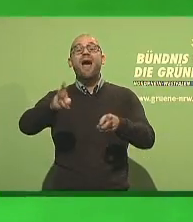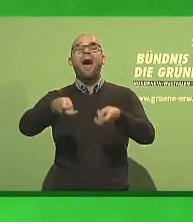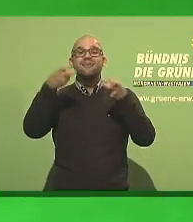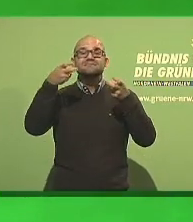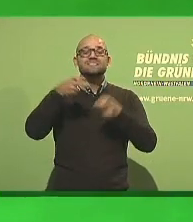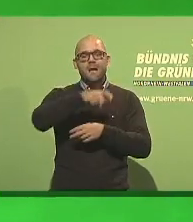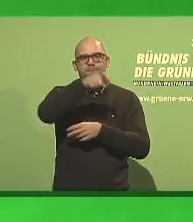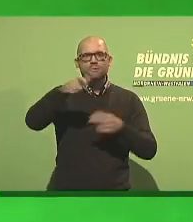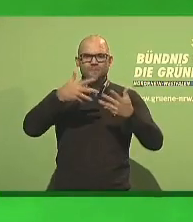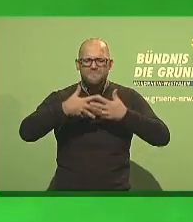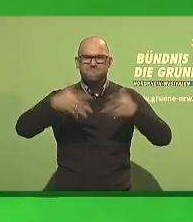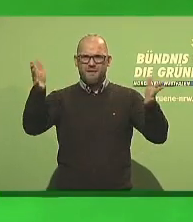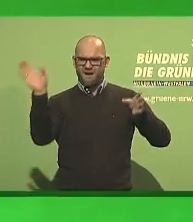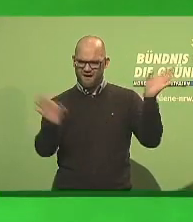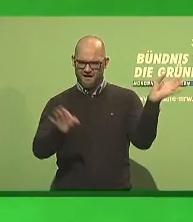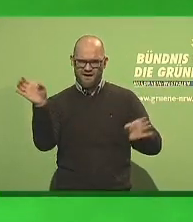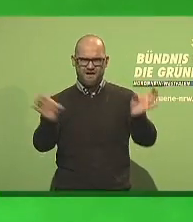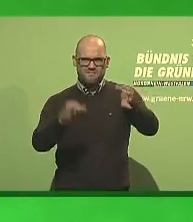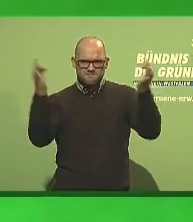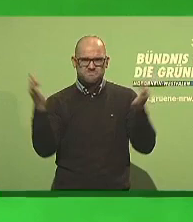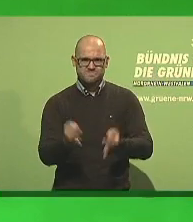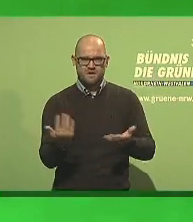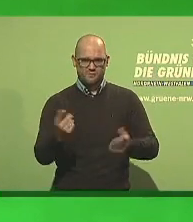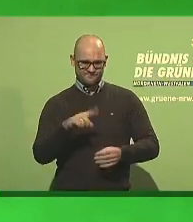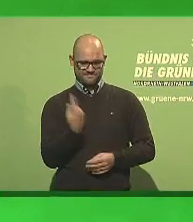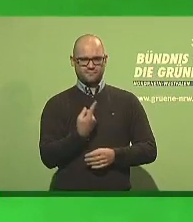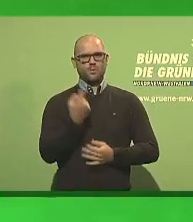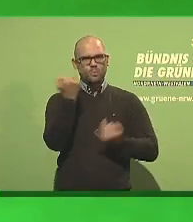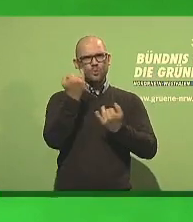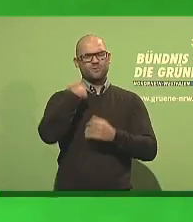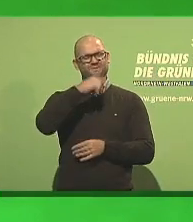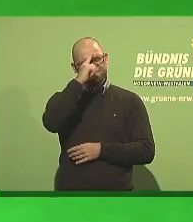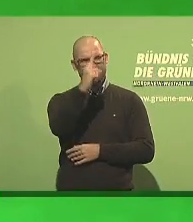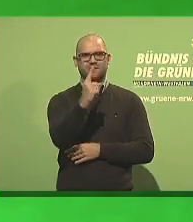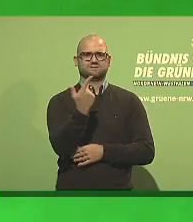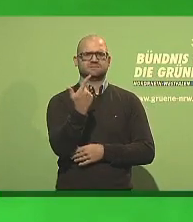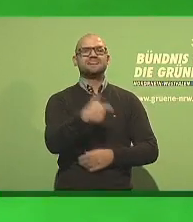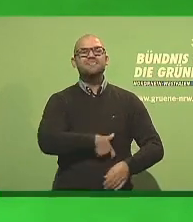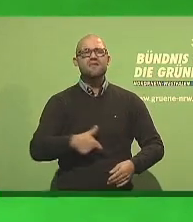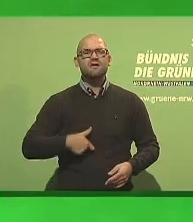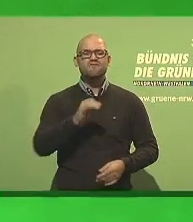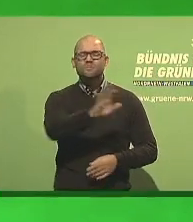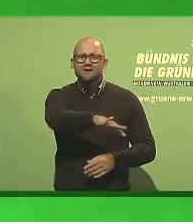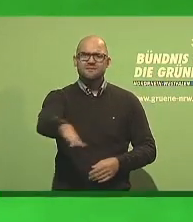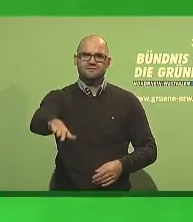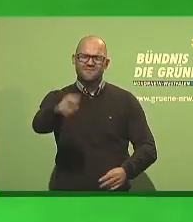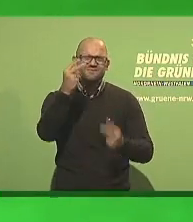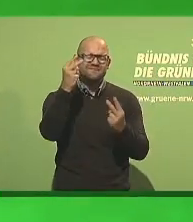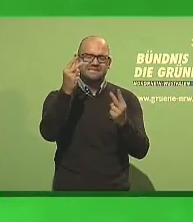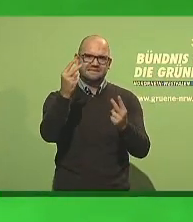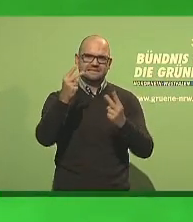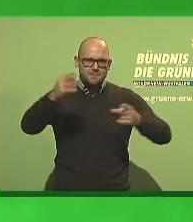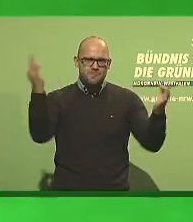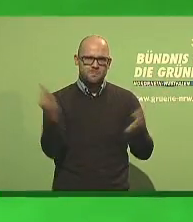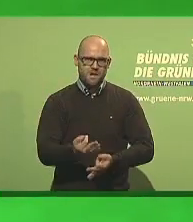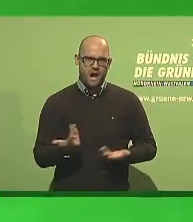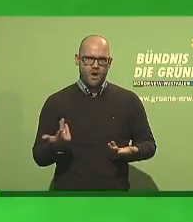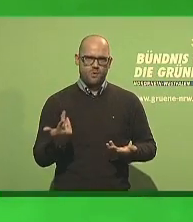Einrichtungen beteiligen, weil wir Grüne wissen, wie wichtig gute Kitas für alle Kinder sind.